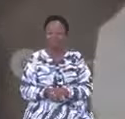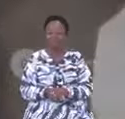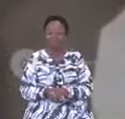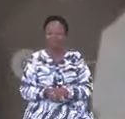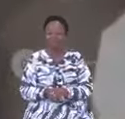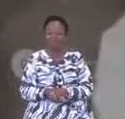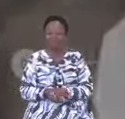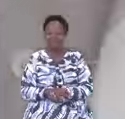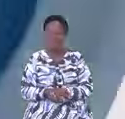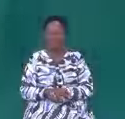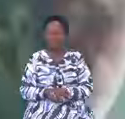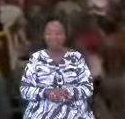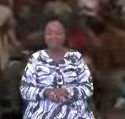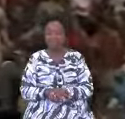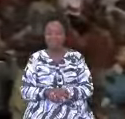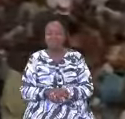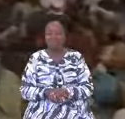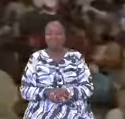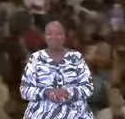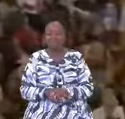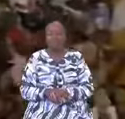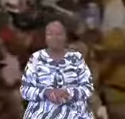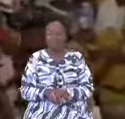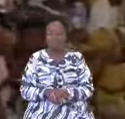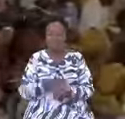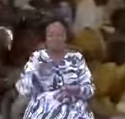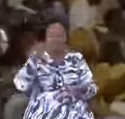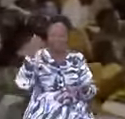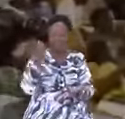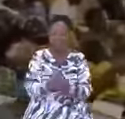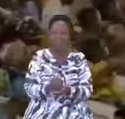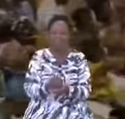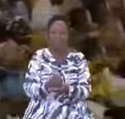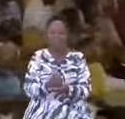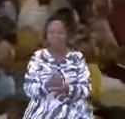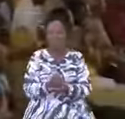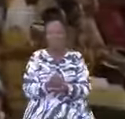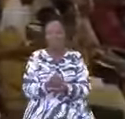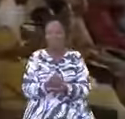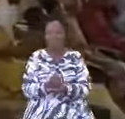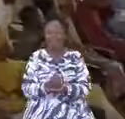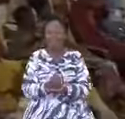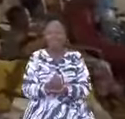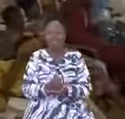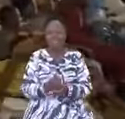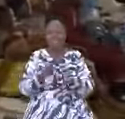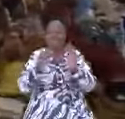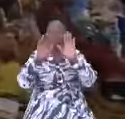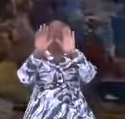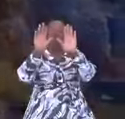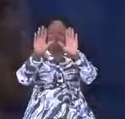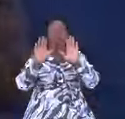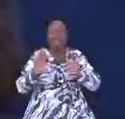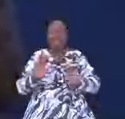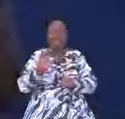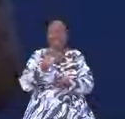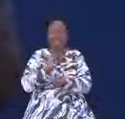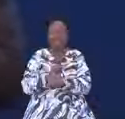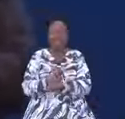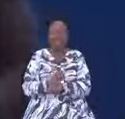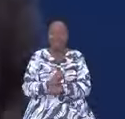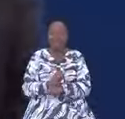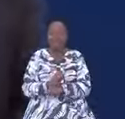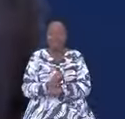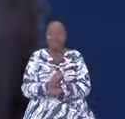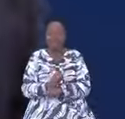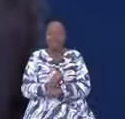à mai miracle de miséricorde c'est en tout ce